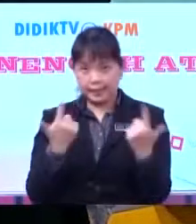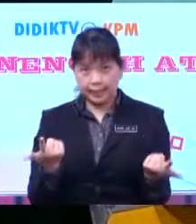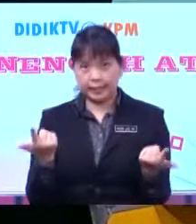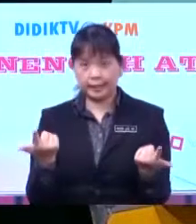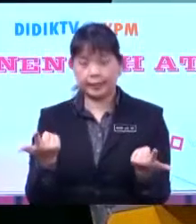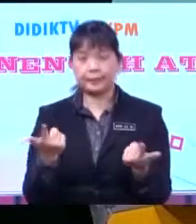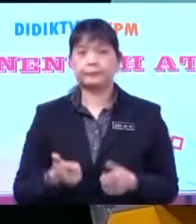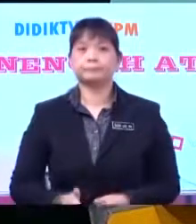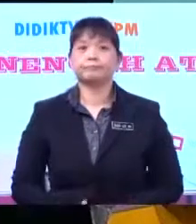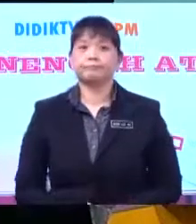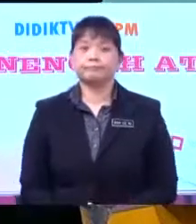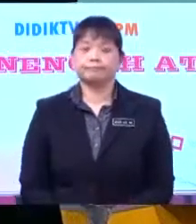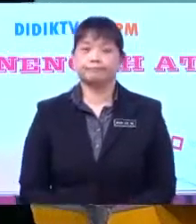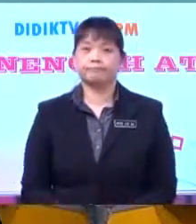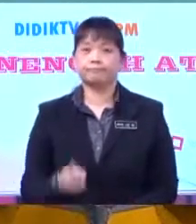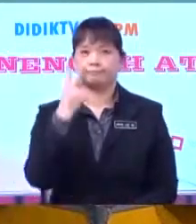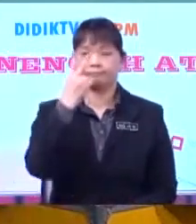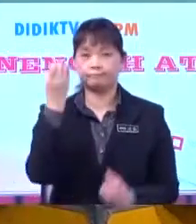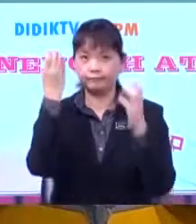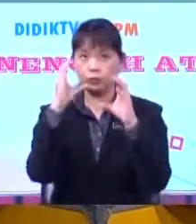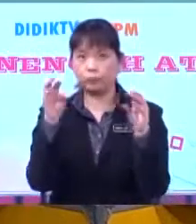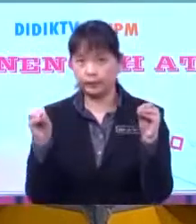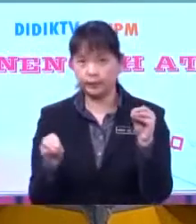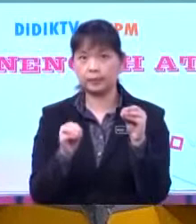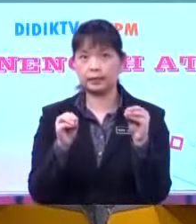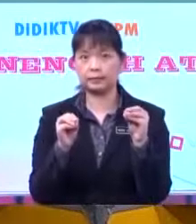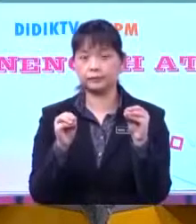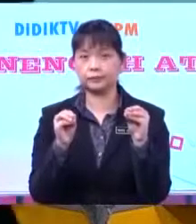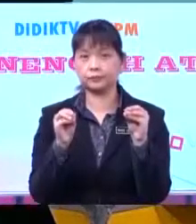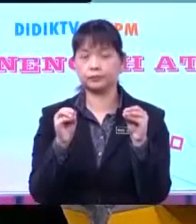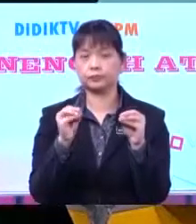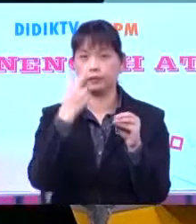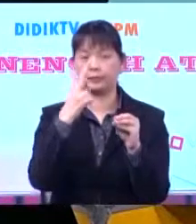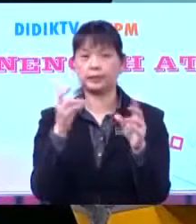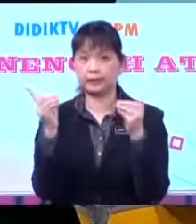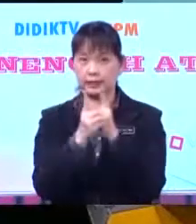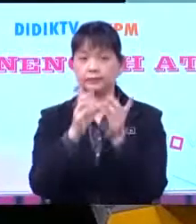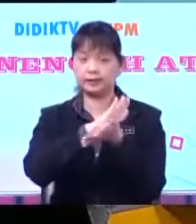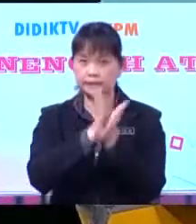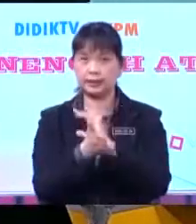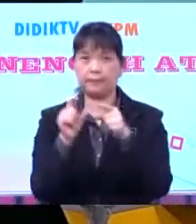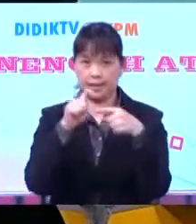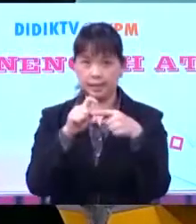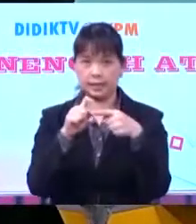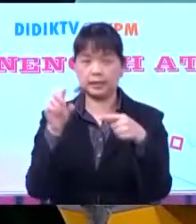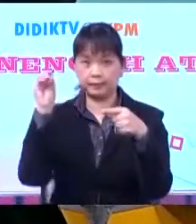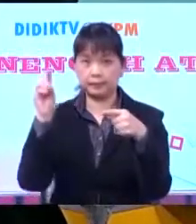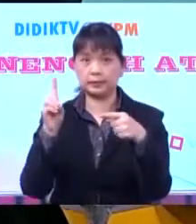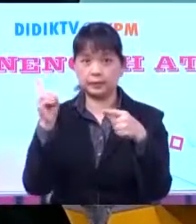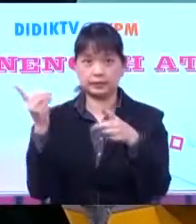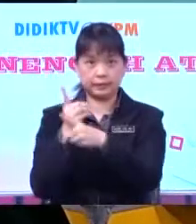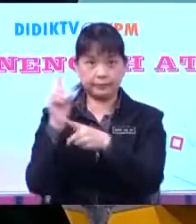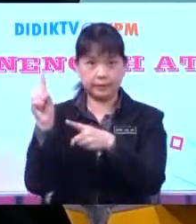jadi disini saya pindahkan chefina ke ini dulu sama dia operasi jarak jadikan bahagia Oke dapat begitu